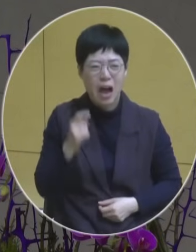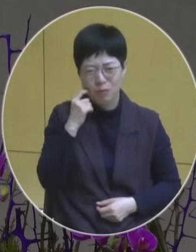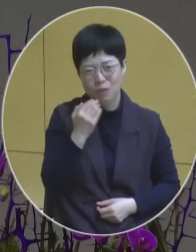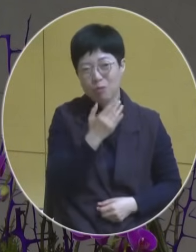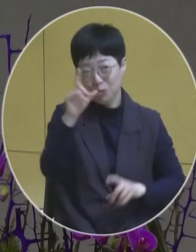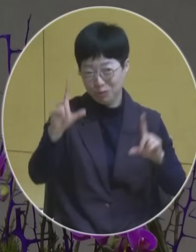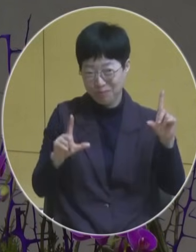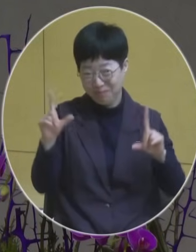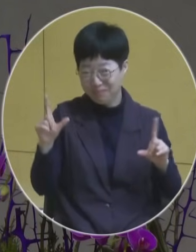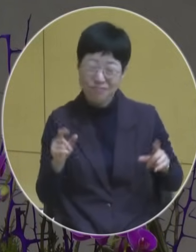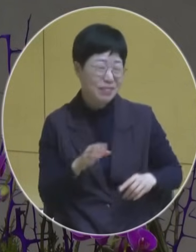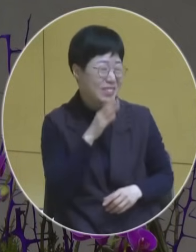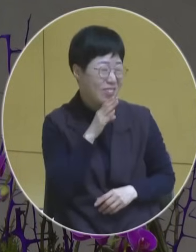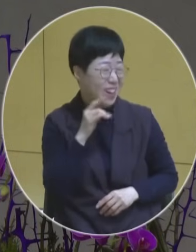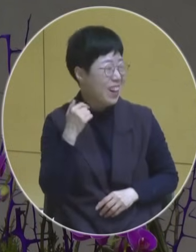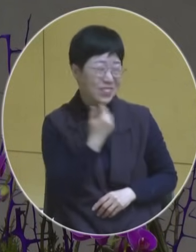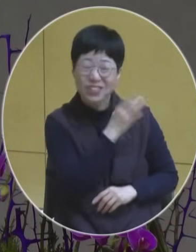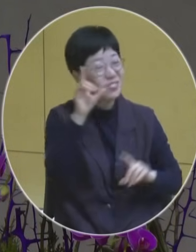그죠?